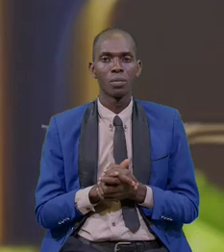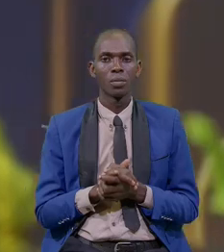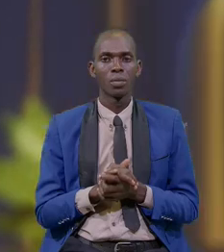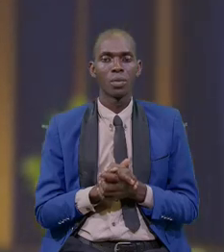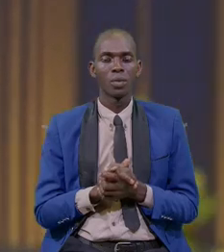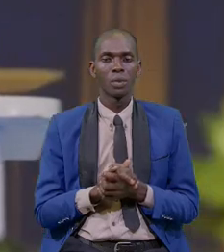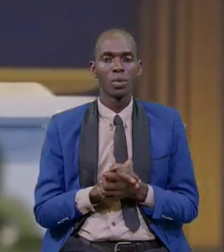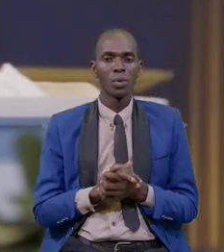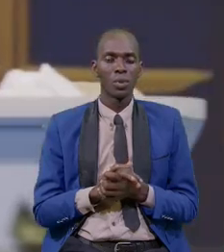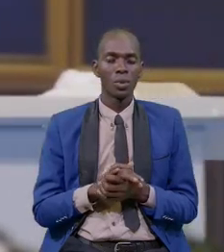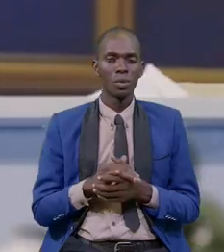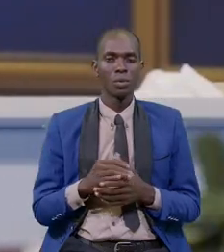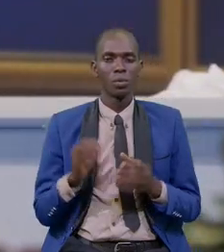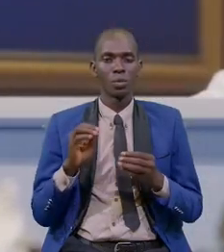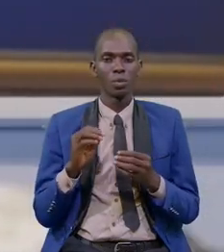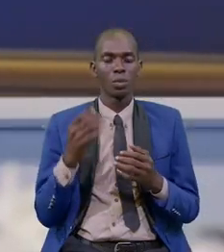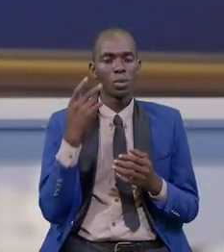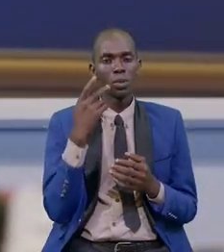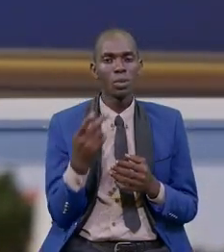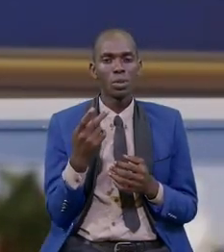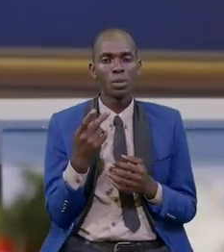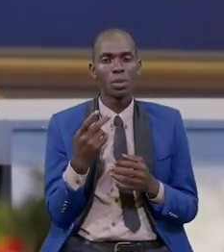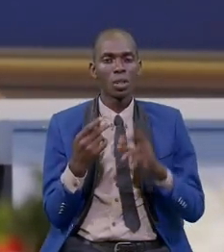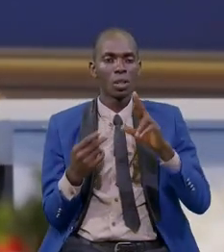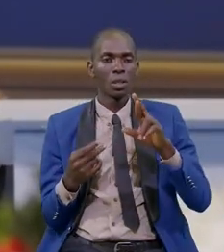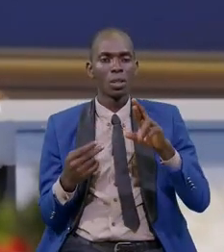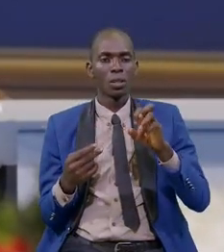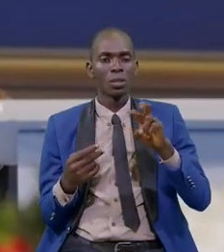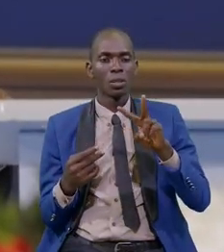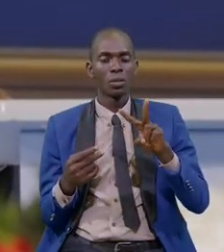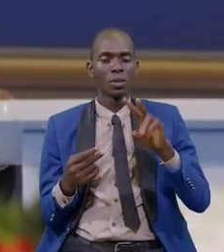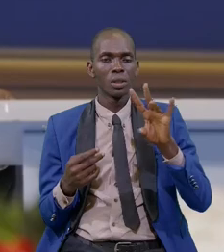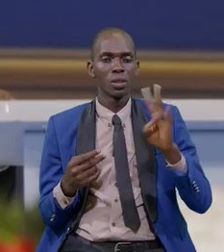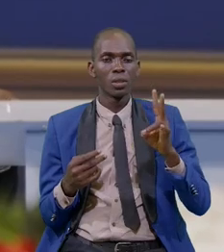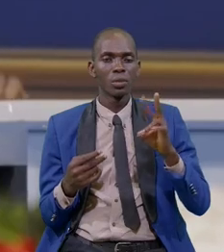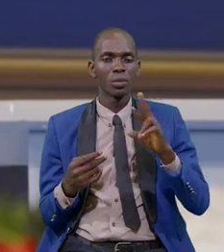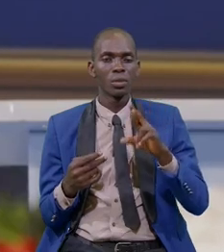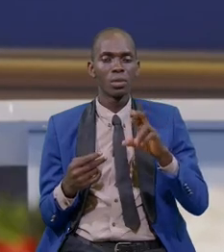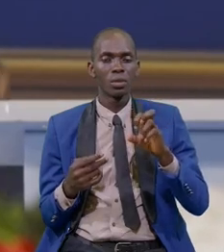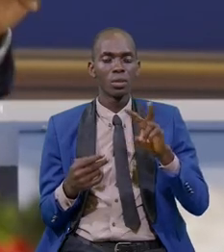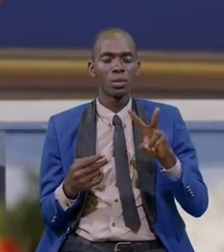Ils iront dans la vie éternelle. Regardez ceci dans Apocalypse chapitre 7.